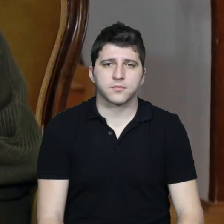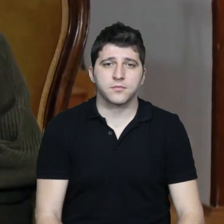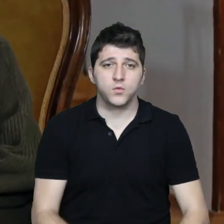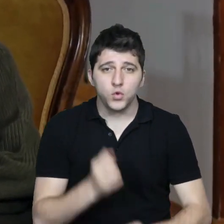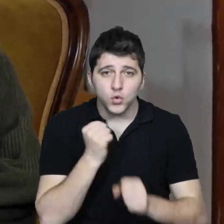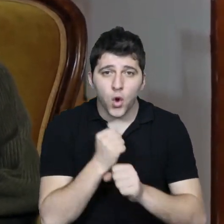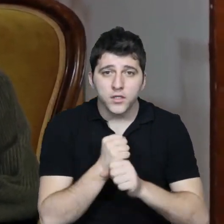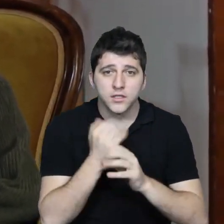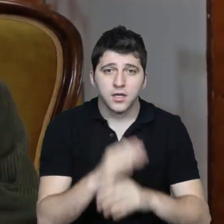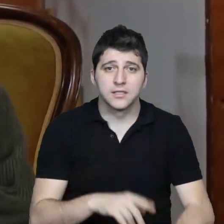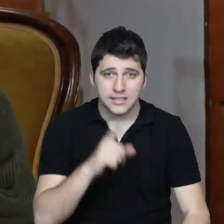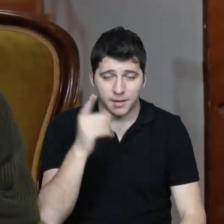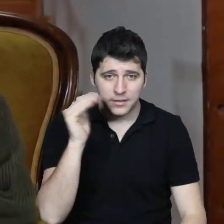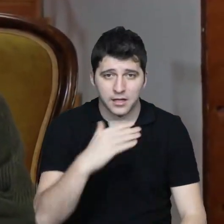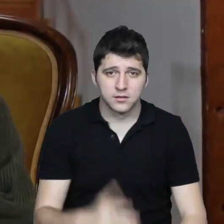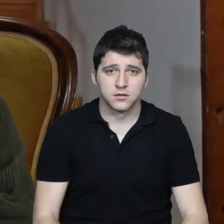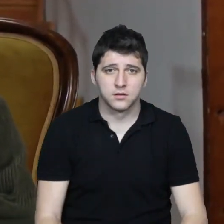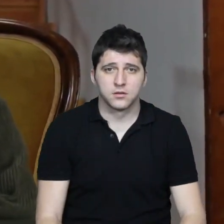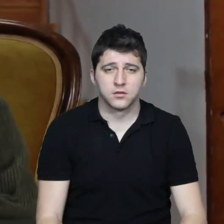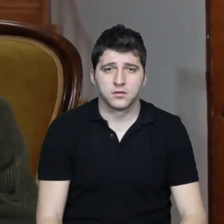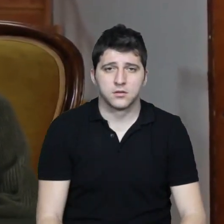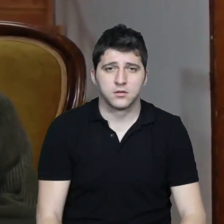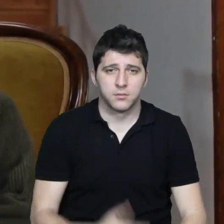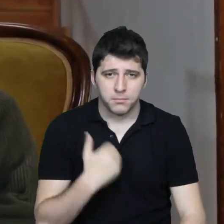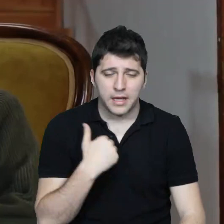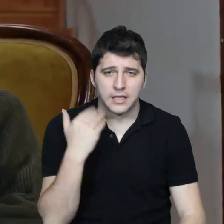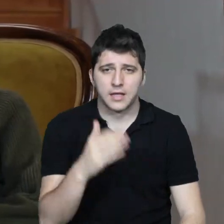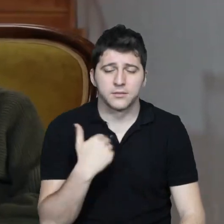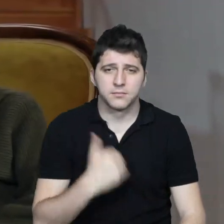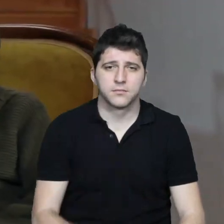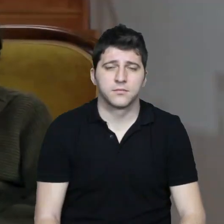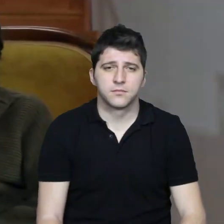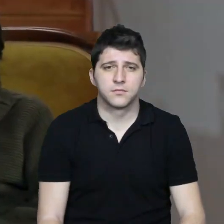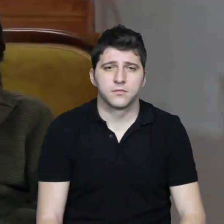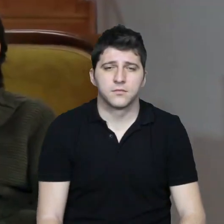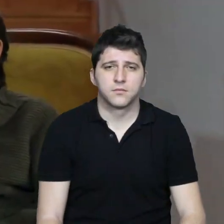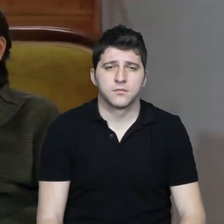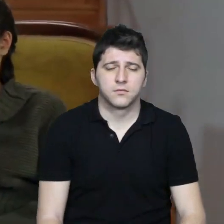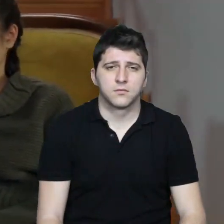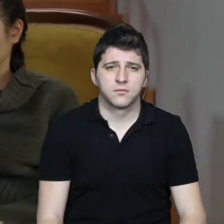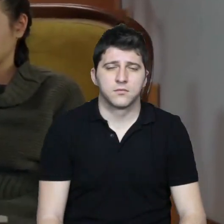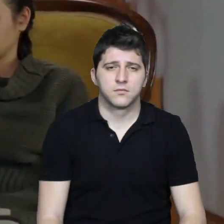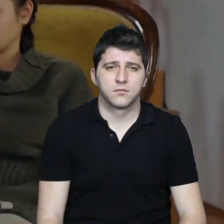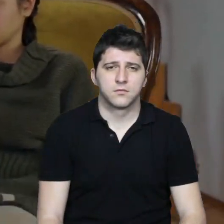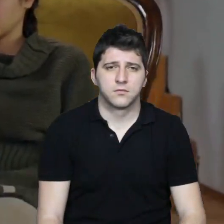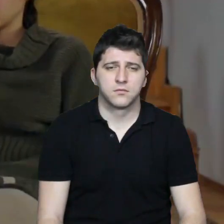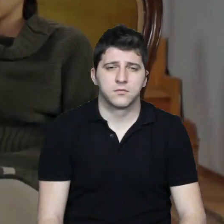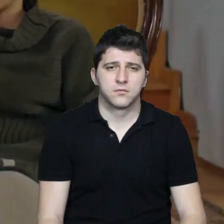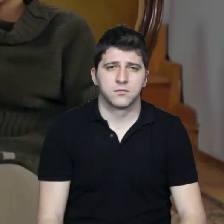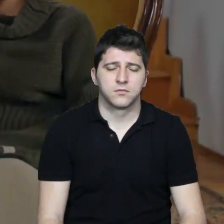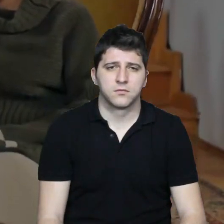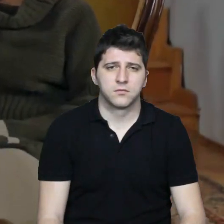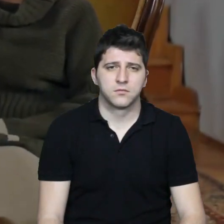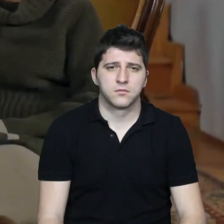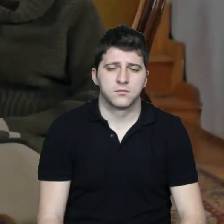Gökçe! Sen mi geldin? Ben geldim. Çantasını çıkarıp oturuverdi. Gökçe ağlamaklı. Tuba